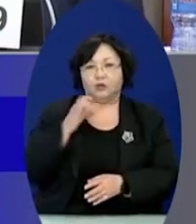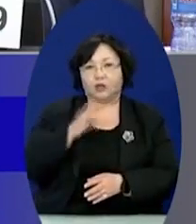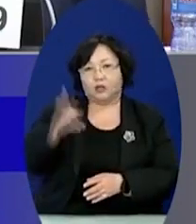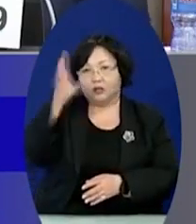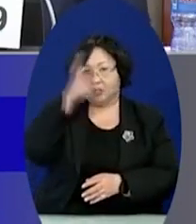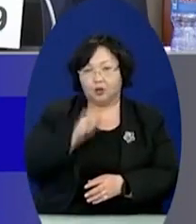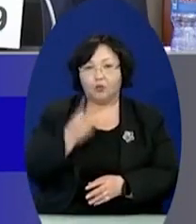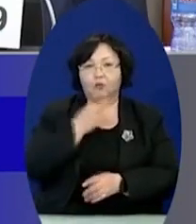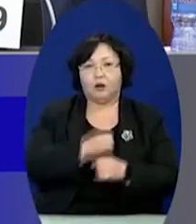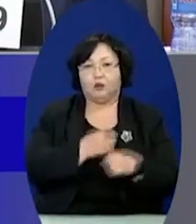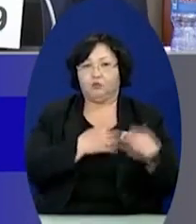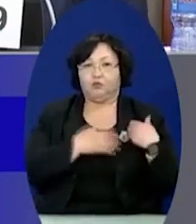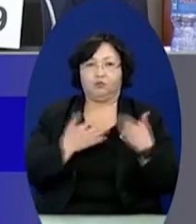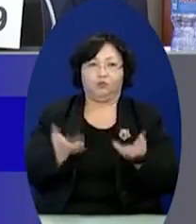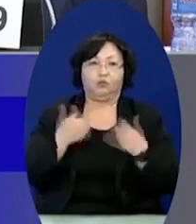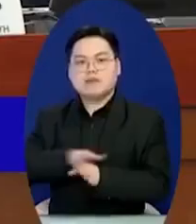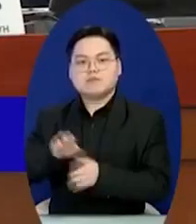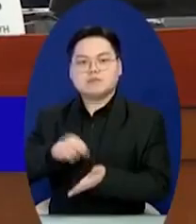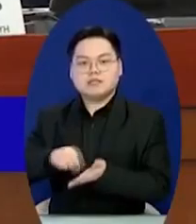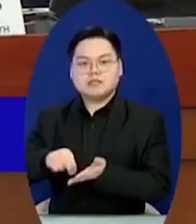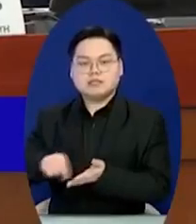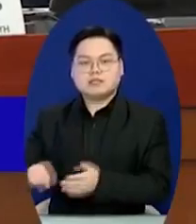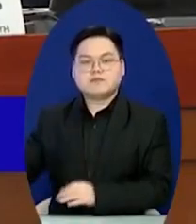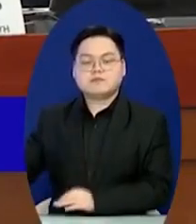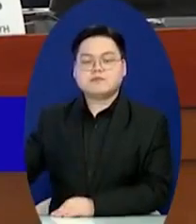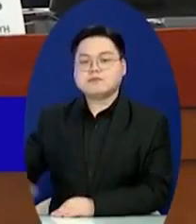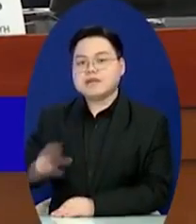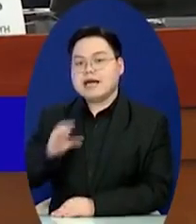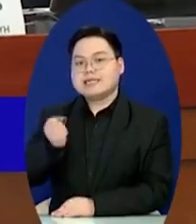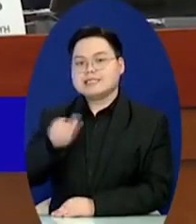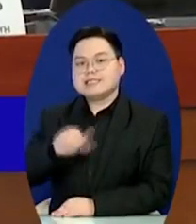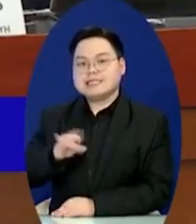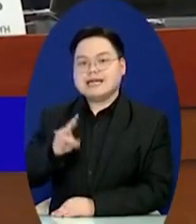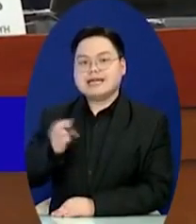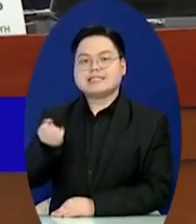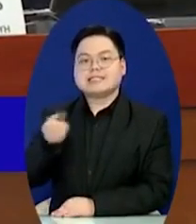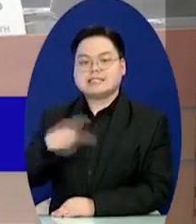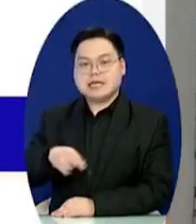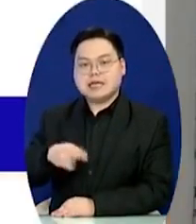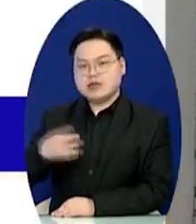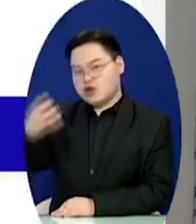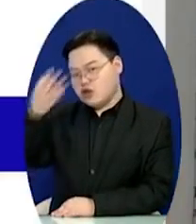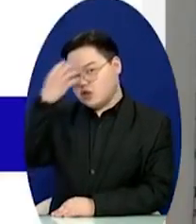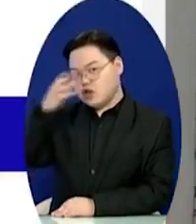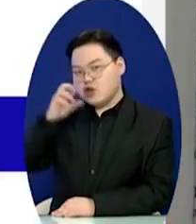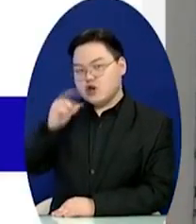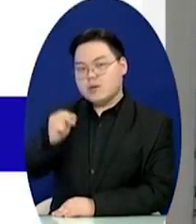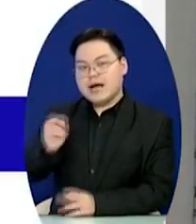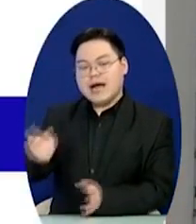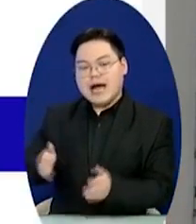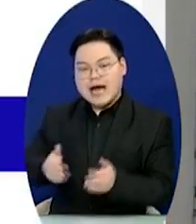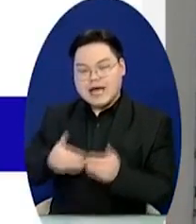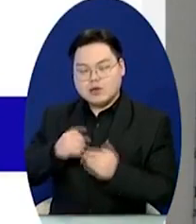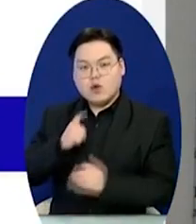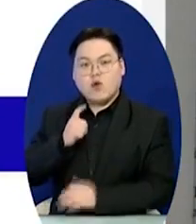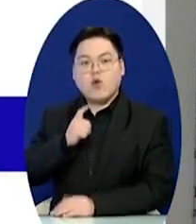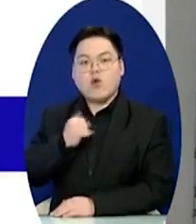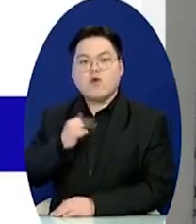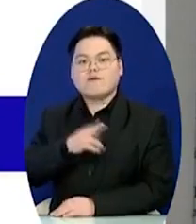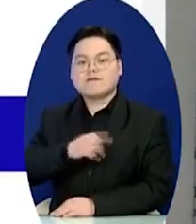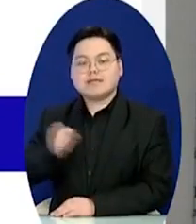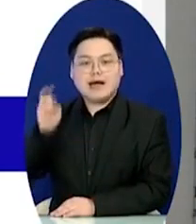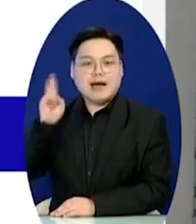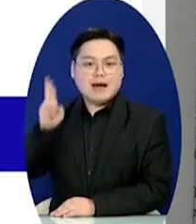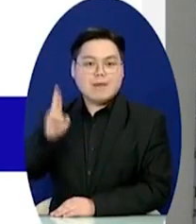сайдуудад үүргийн өгцөн төсөв суулгаарай. За сайн шин даж үйлдвэрийн зохицол бүр төрийн өмчийн оролцоотой хаалттай хувьцаат компани